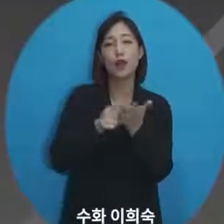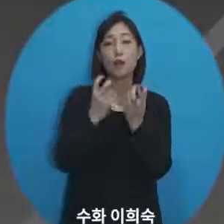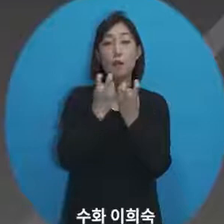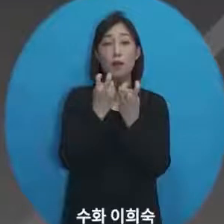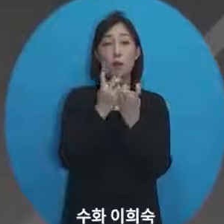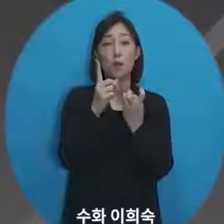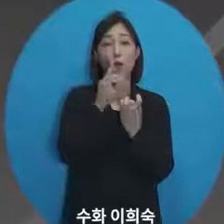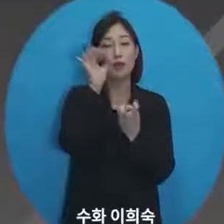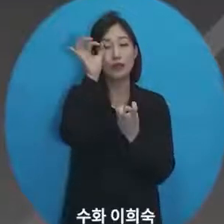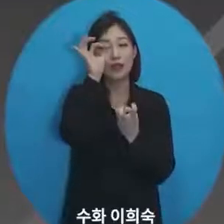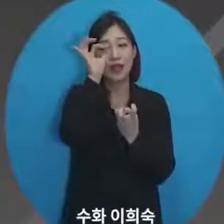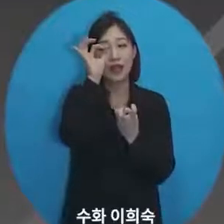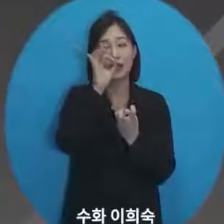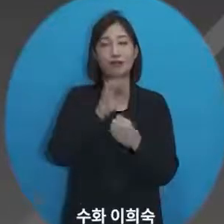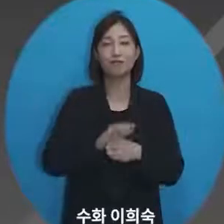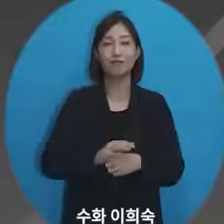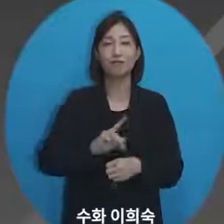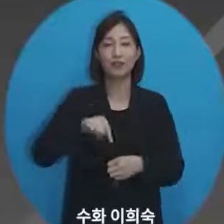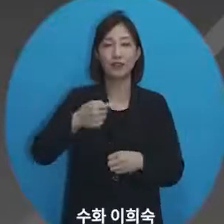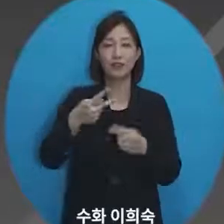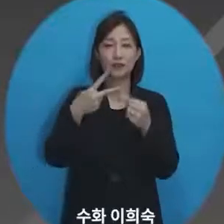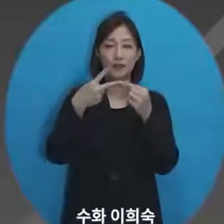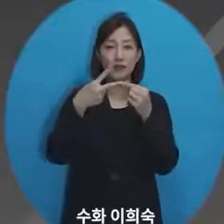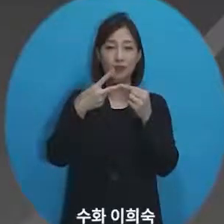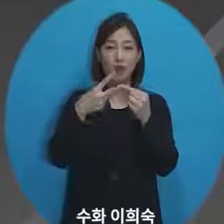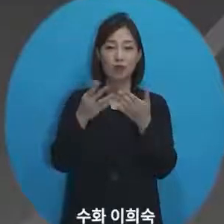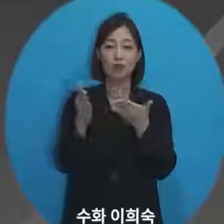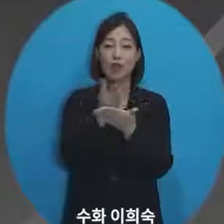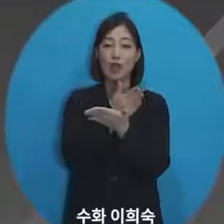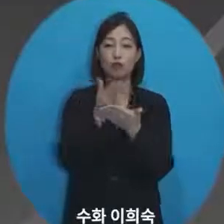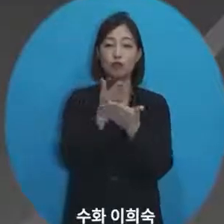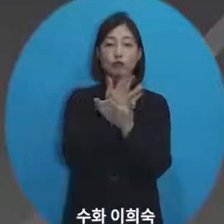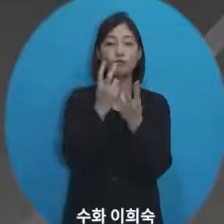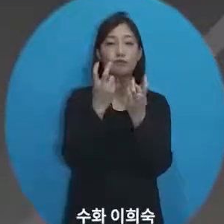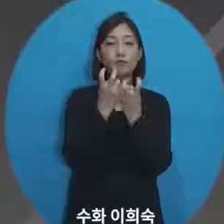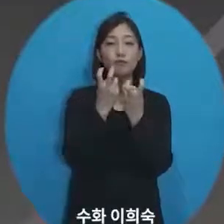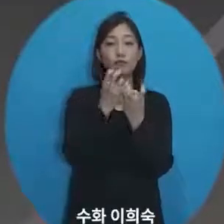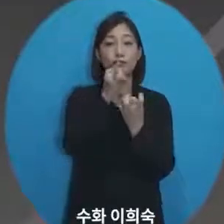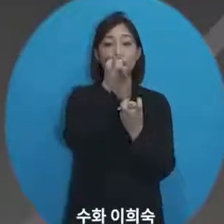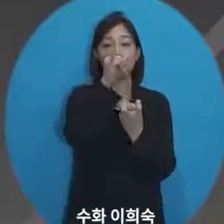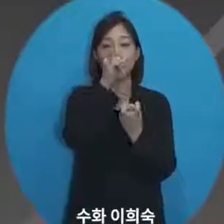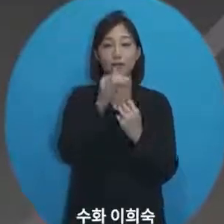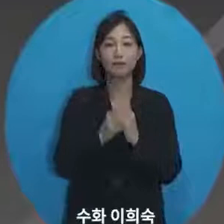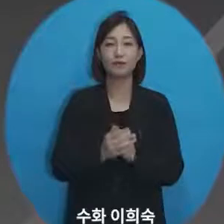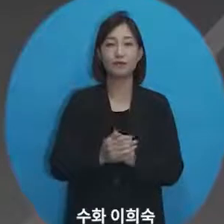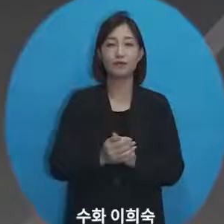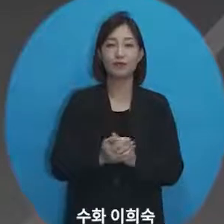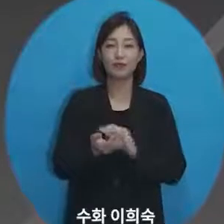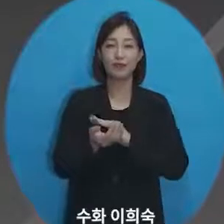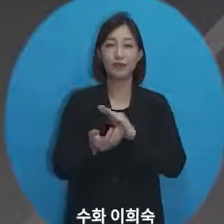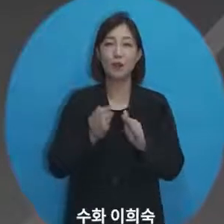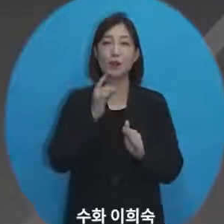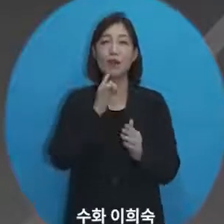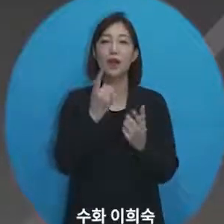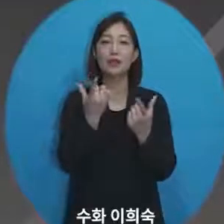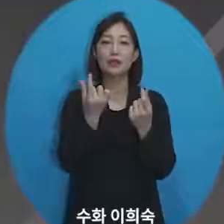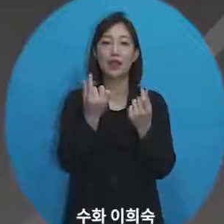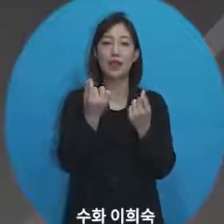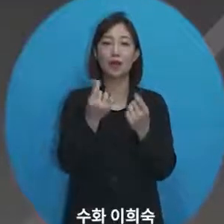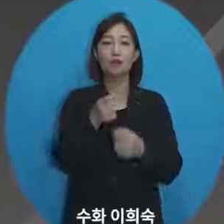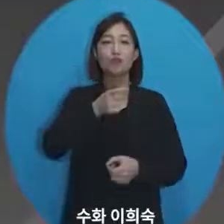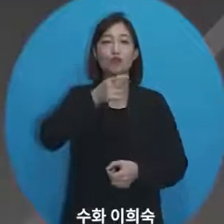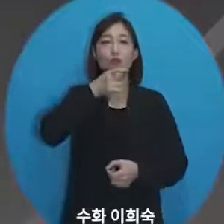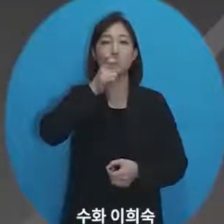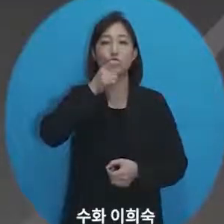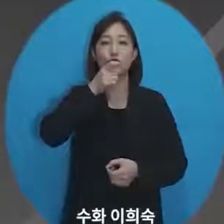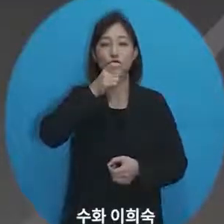해서 만드는 방법이 있을 거고요. 분리형 계획이라고 해서 방금 이제 말씀드린 다양한